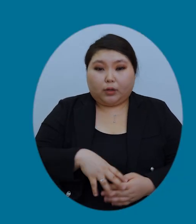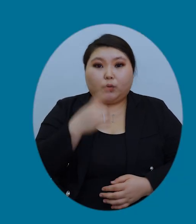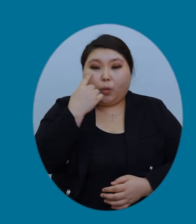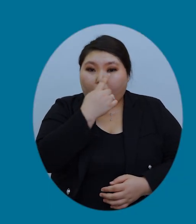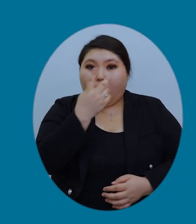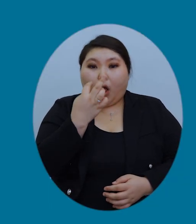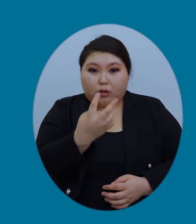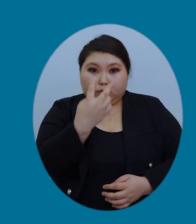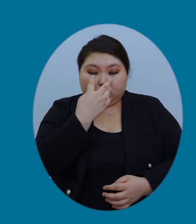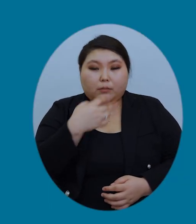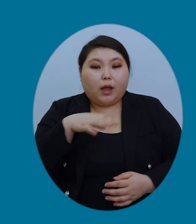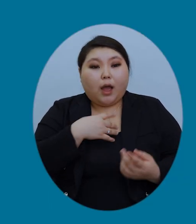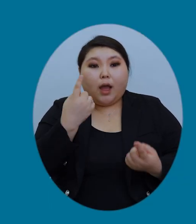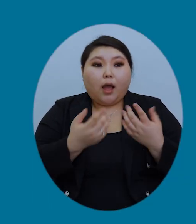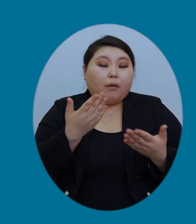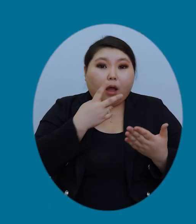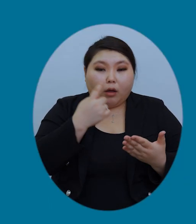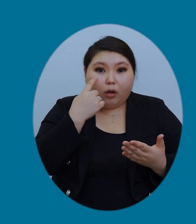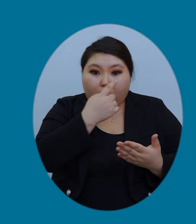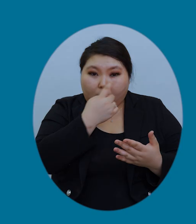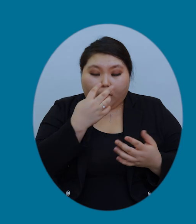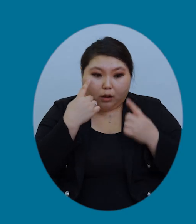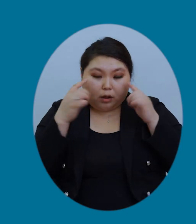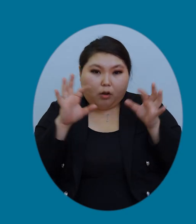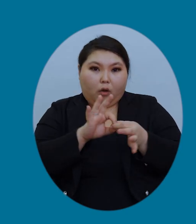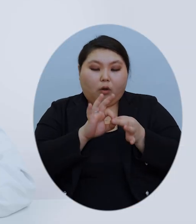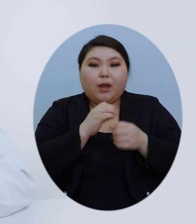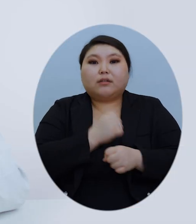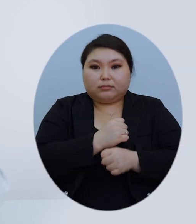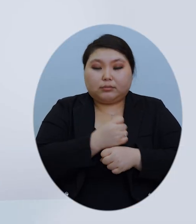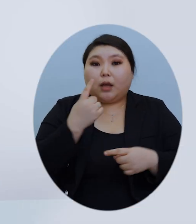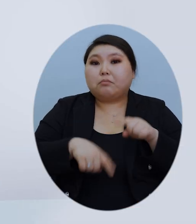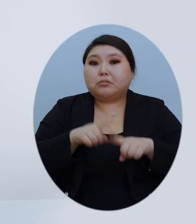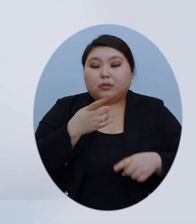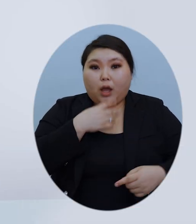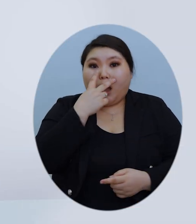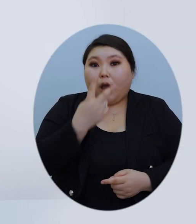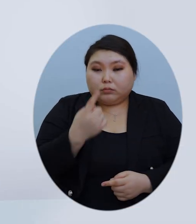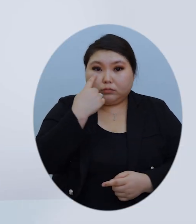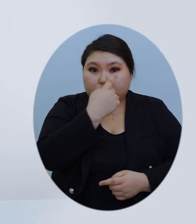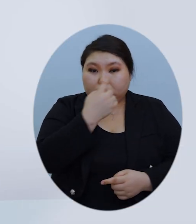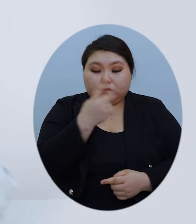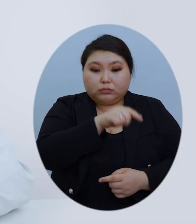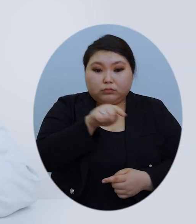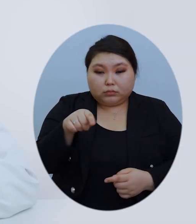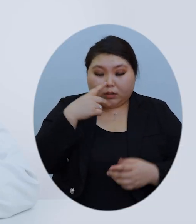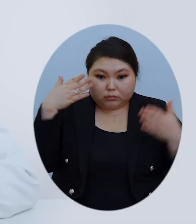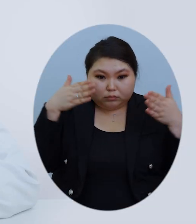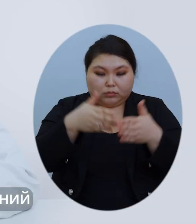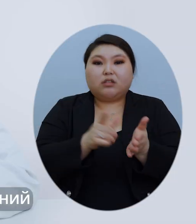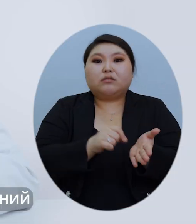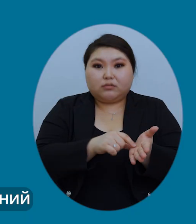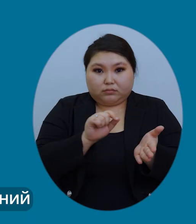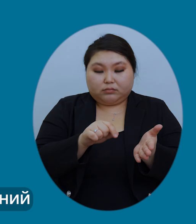эрэхтэн учраас бид аливаа зүйлийг харахад хоёр нүд хоорондоо хамааралтай ажилладаг. Ямар нэгэн зүйлийг харахад хоёр нүд хоёулаа тухайн зүйл рүү чиглэх